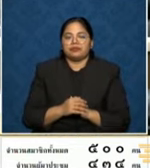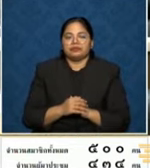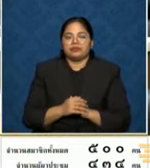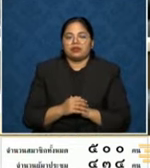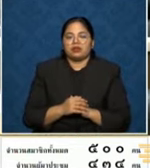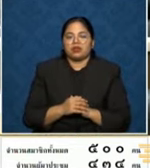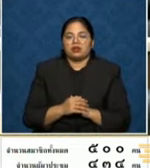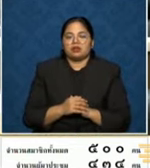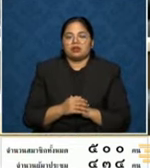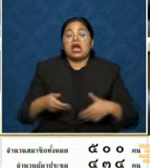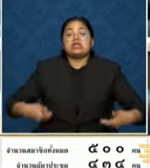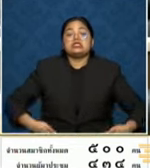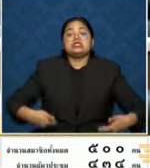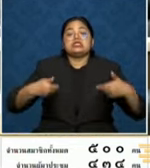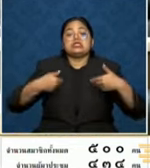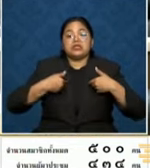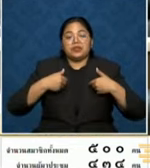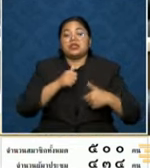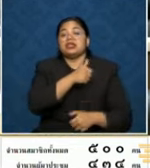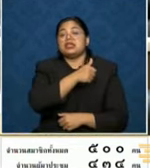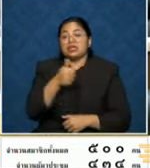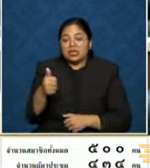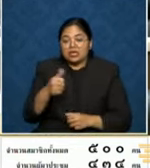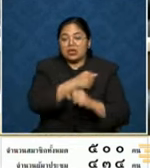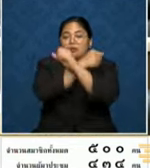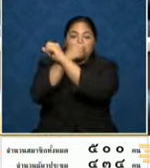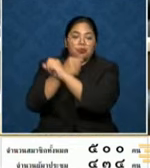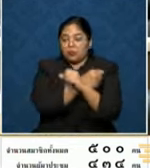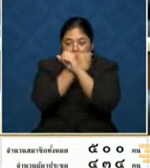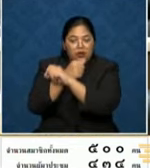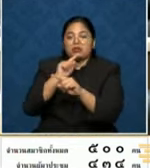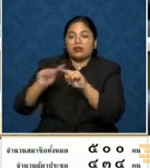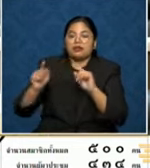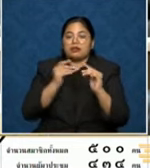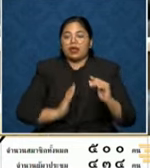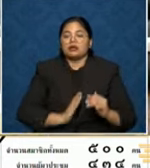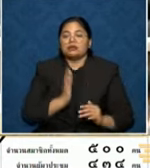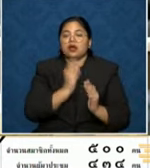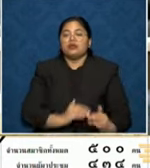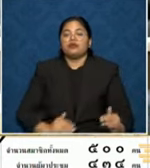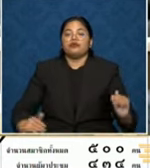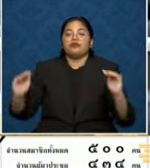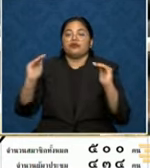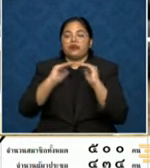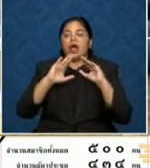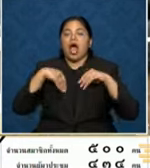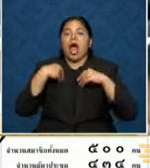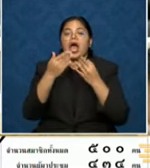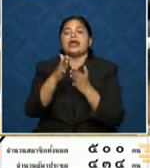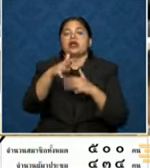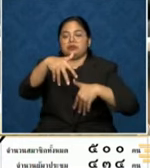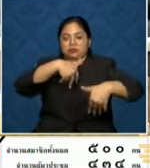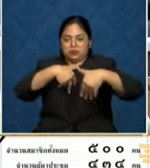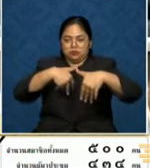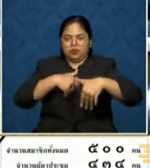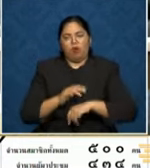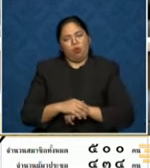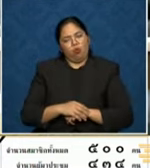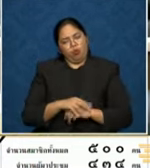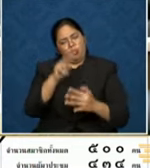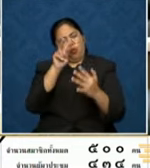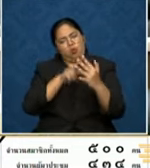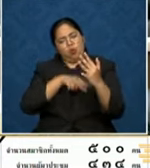างคุณภาพชีวิตที่ดีนำความปลอดภัยสร้างศักดิ์ศรีและนำความภาคภูมิใจมาสู่ประชาชนผมฟังแล้วผมก็อ่าน